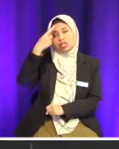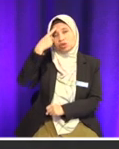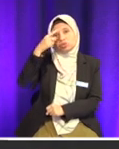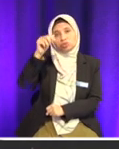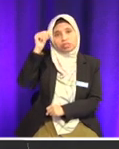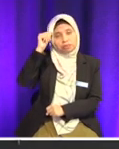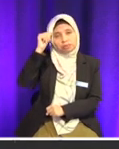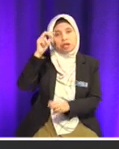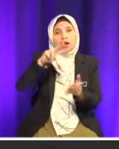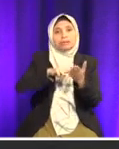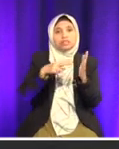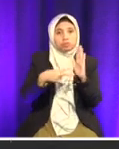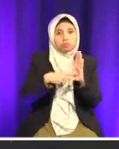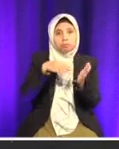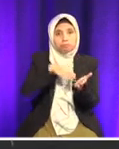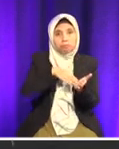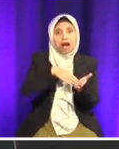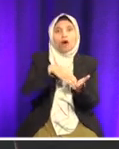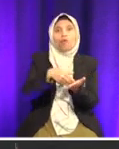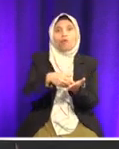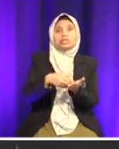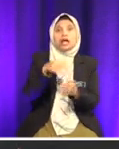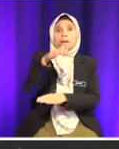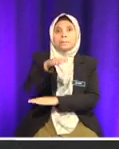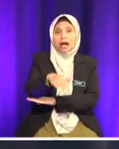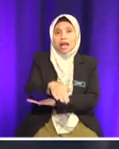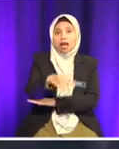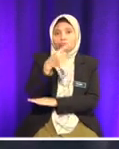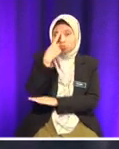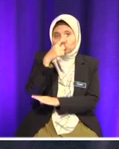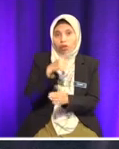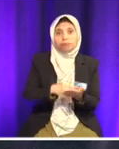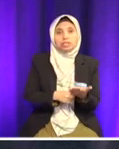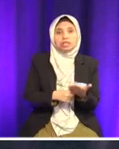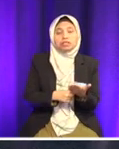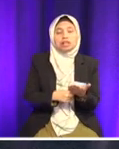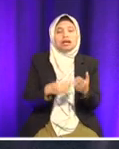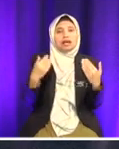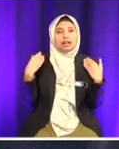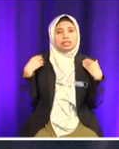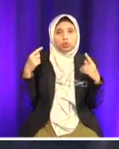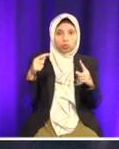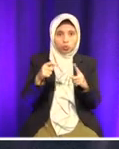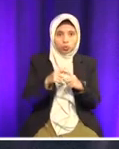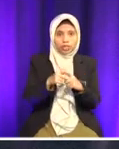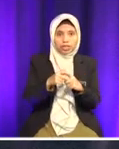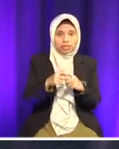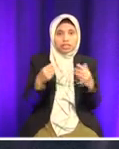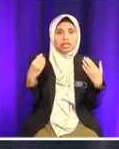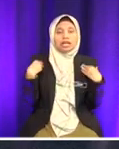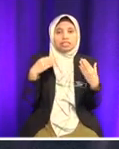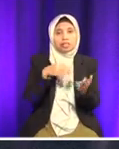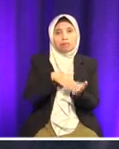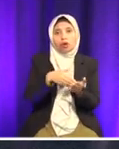mulai bangun malam bangun malam bangun malam itu untuk apa bangun malam jadi tujuan juga ada yang bangun malam